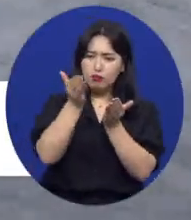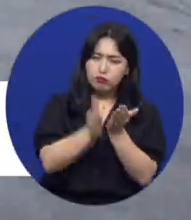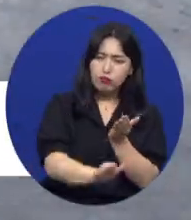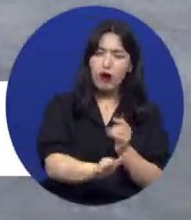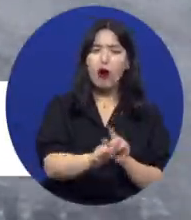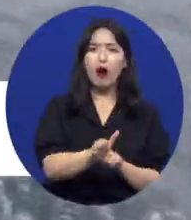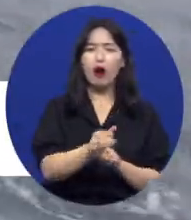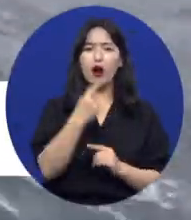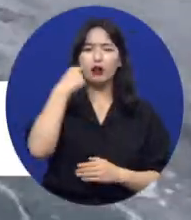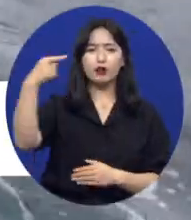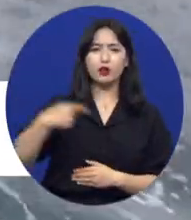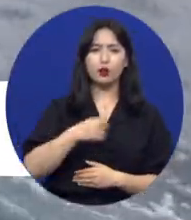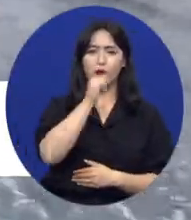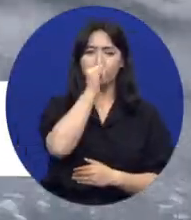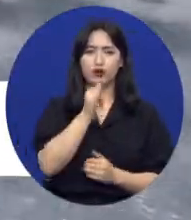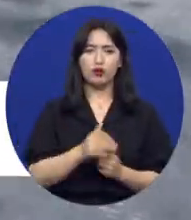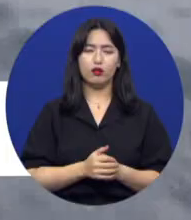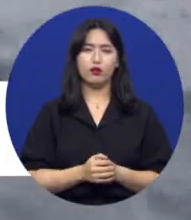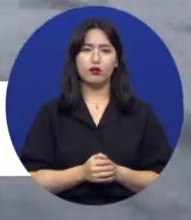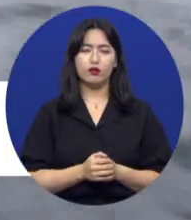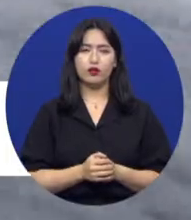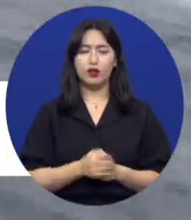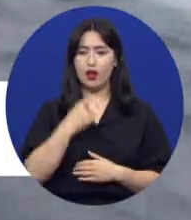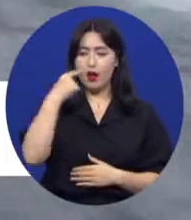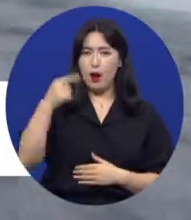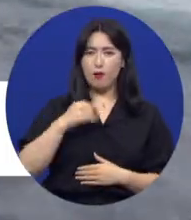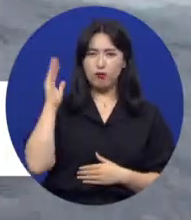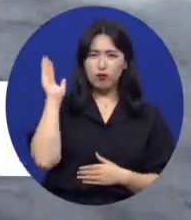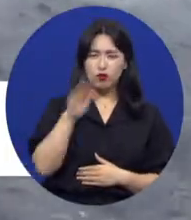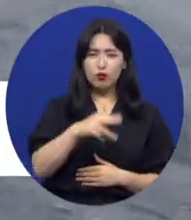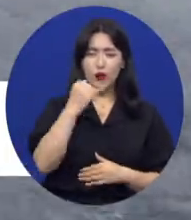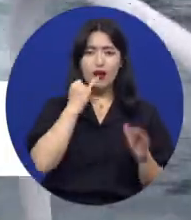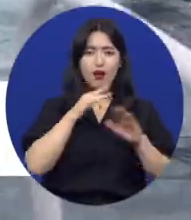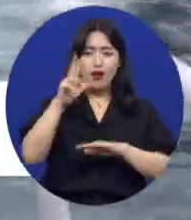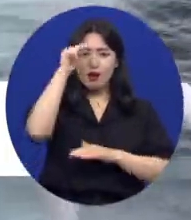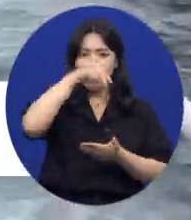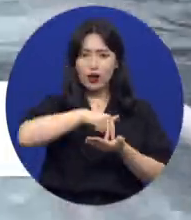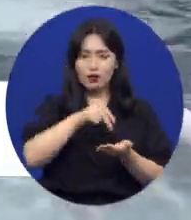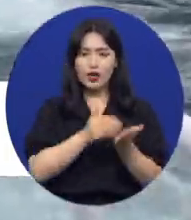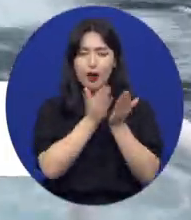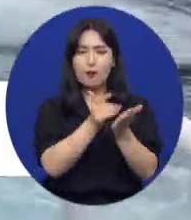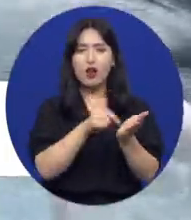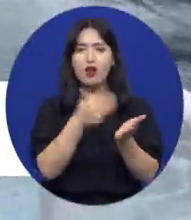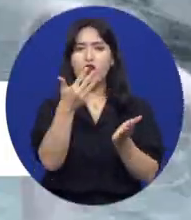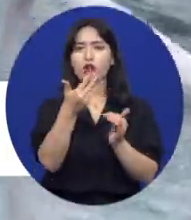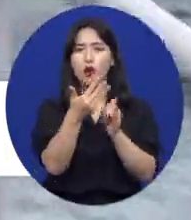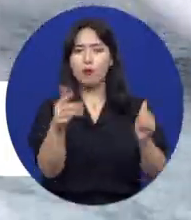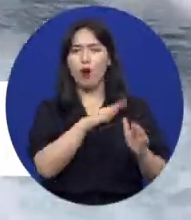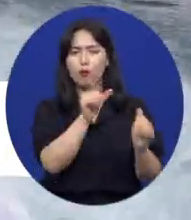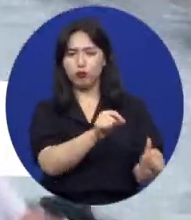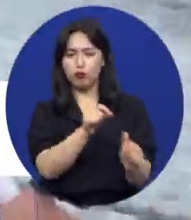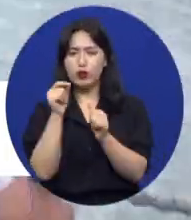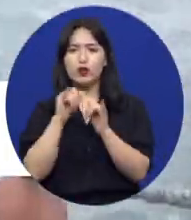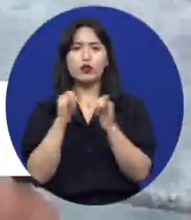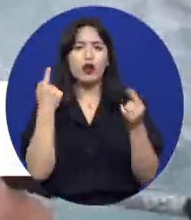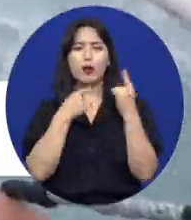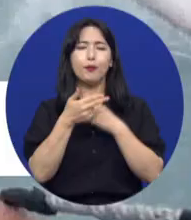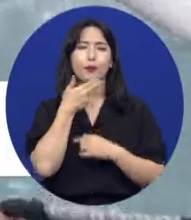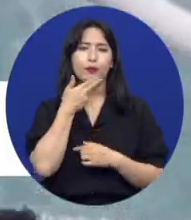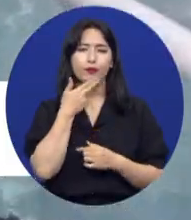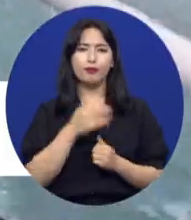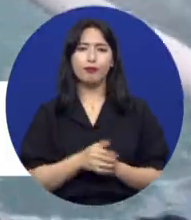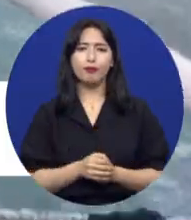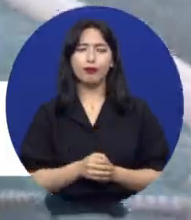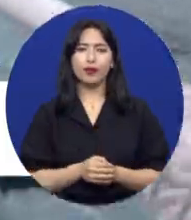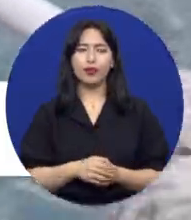신고가 해경에 접수됐습니다 신고를 받고 출동한 해경은 배에 있던 선원 8명을 구조해 인명피해는 없었습니다